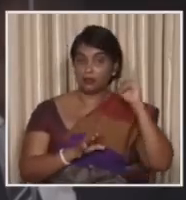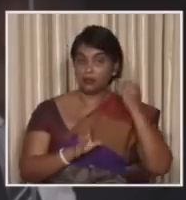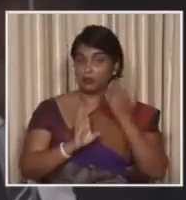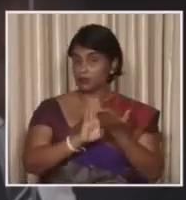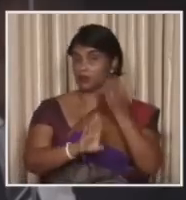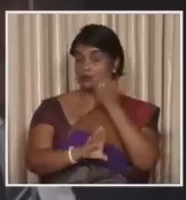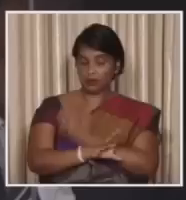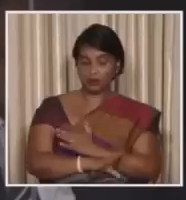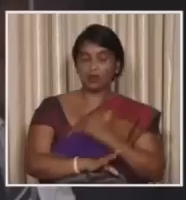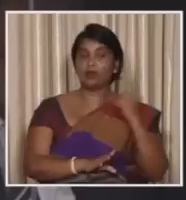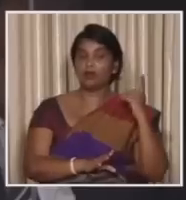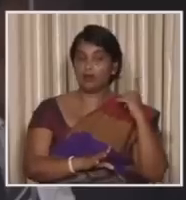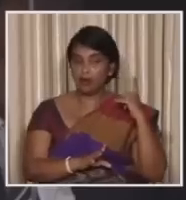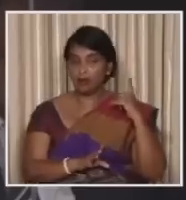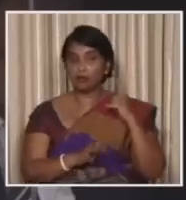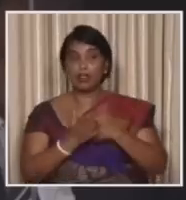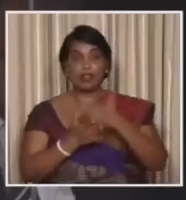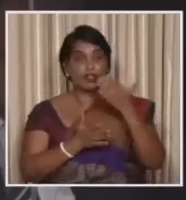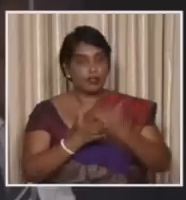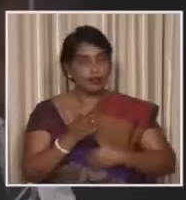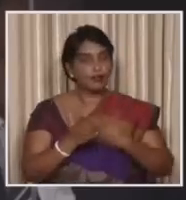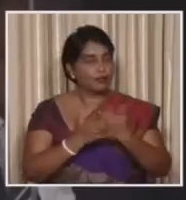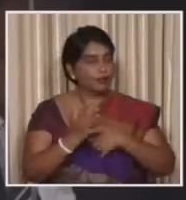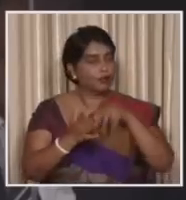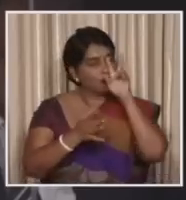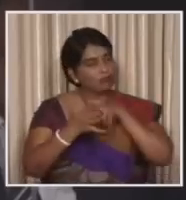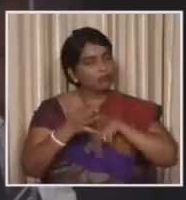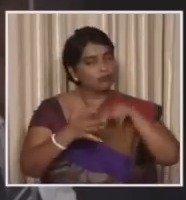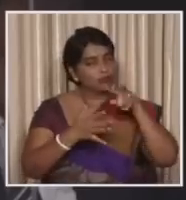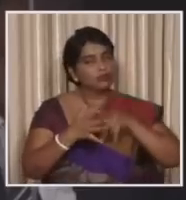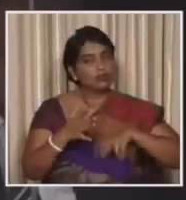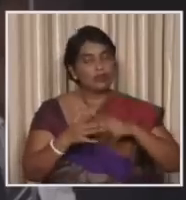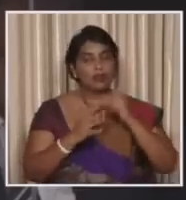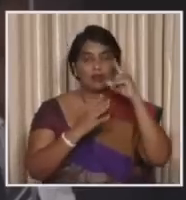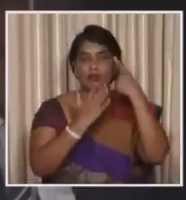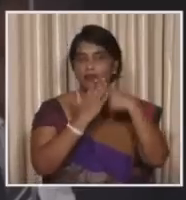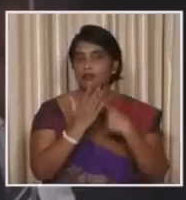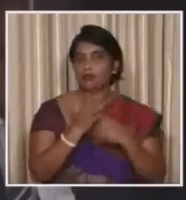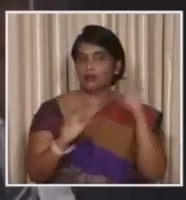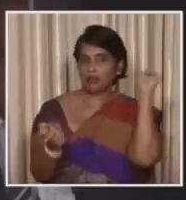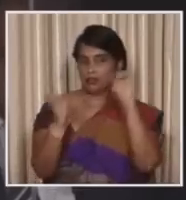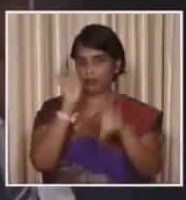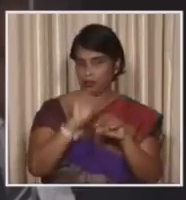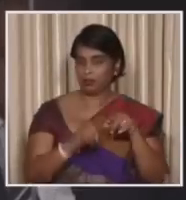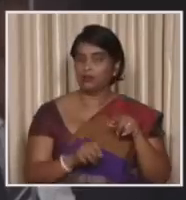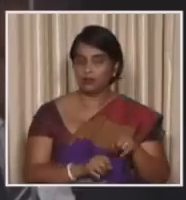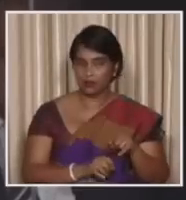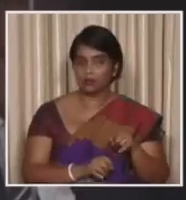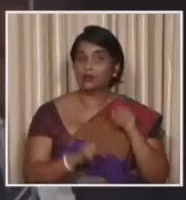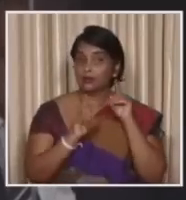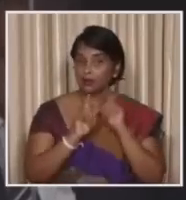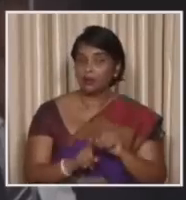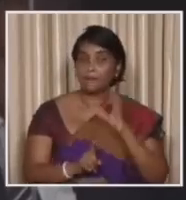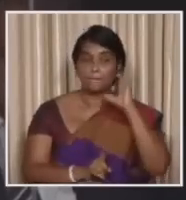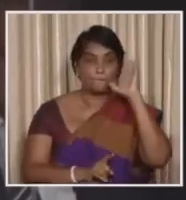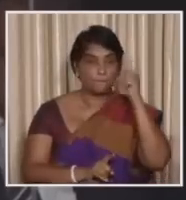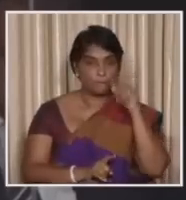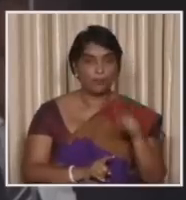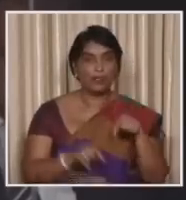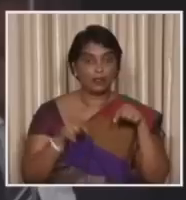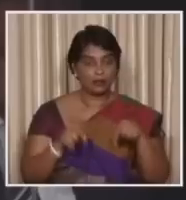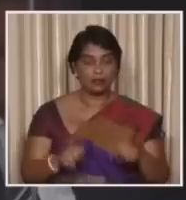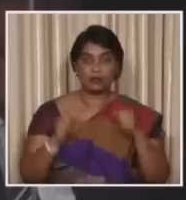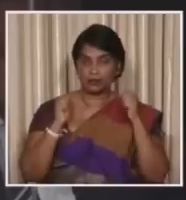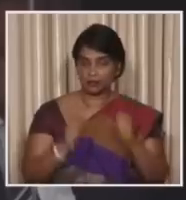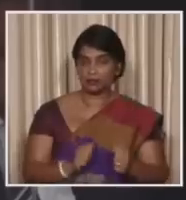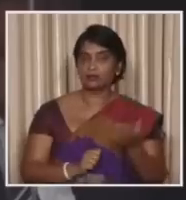හිටපු රෙජිමේන්තු අධිපතිවරු ලියපු වාර්තා පවා අරගෙන තමයි ඒ ලයිස්තුවට අපි නිලධාරීන් නතුරු කරේ. ඒ වගේ ප්‍රතිපලයක් හැටියට තමයි දැන් මෙතන වාඩි